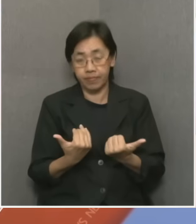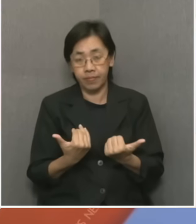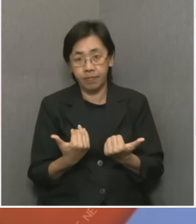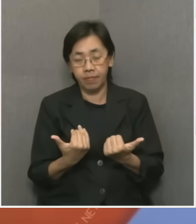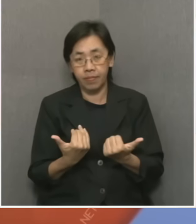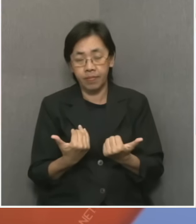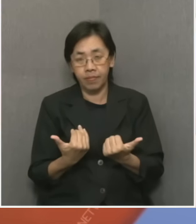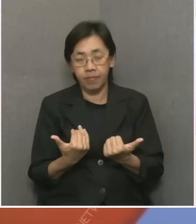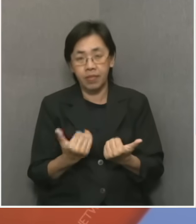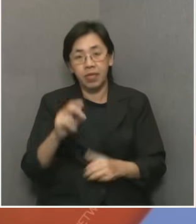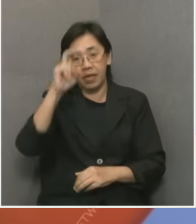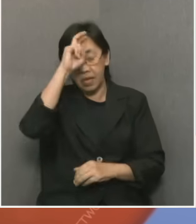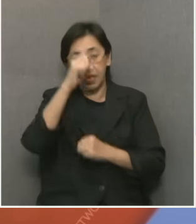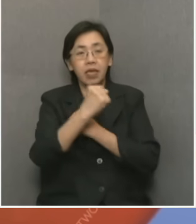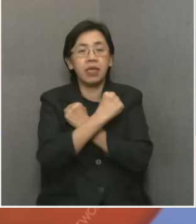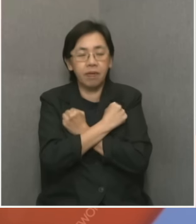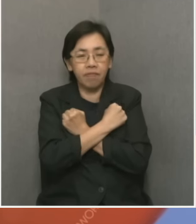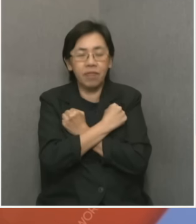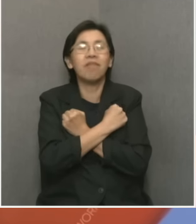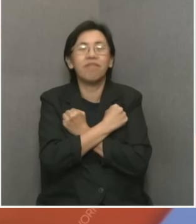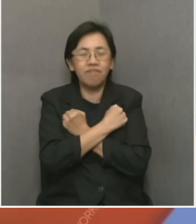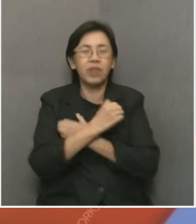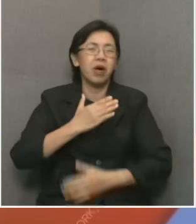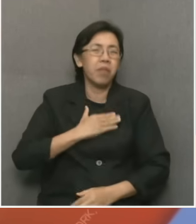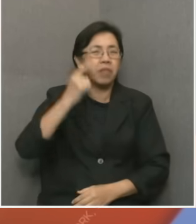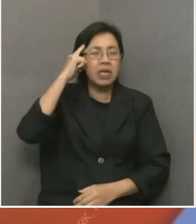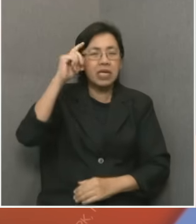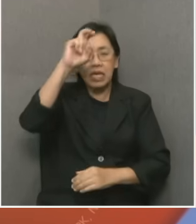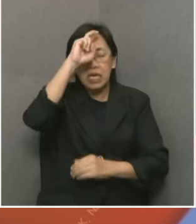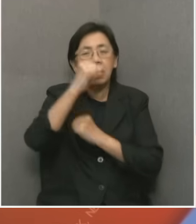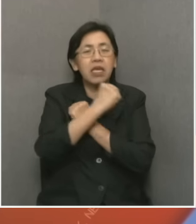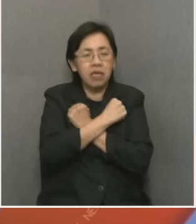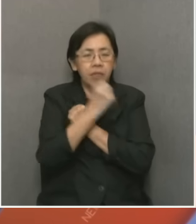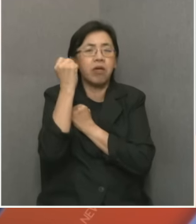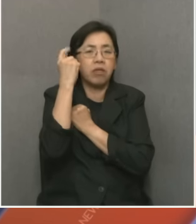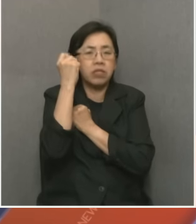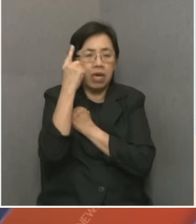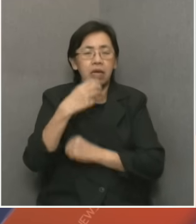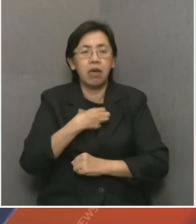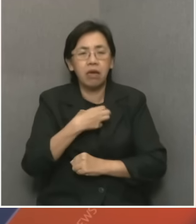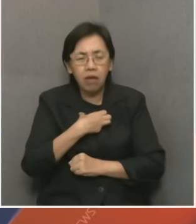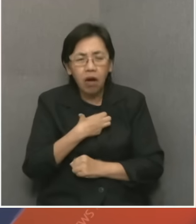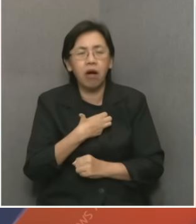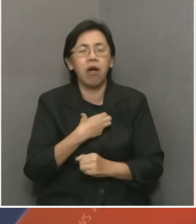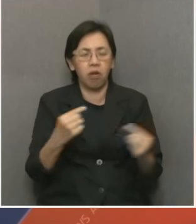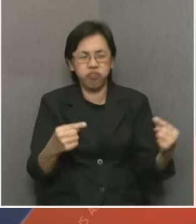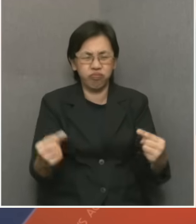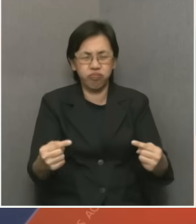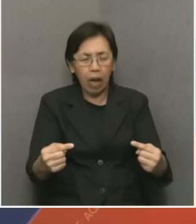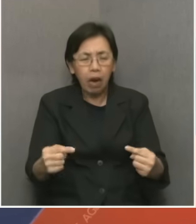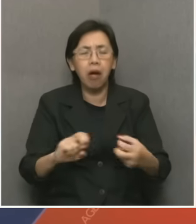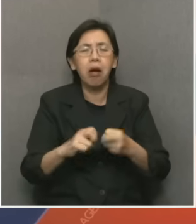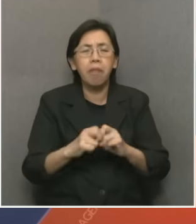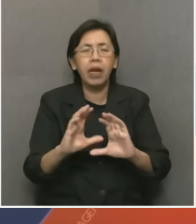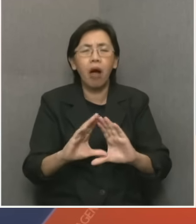บทบาทของอียิปต์เนี่ยนะครับผมคิดว่าอียิปต์ก็เข้าใจดีแล้วก็อยากให้สถานการณ์ครั้งนี้เนี่ยมันยุติ